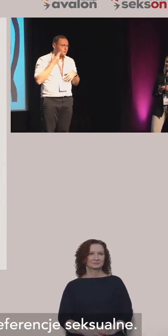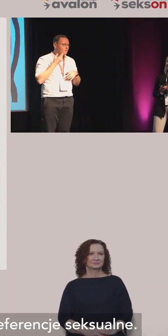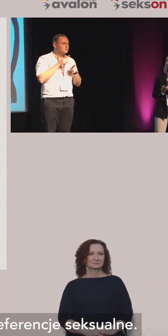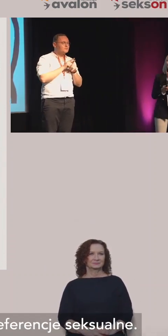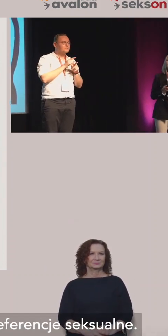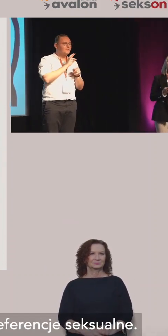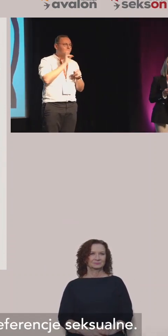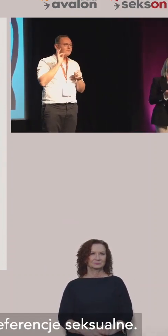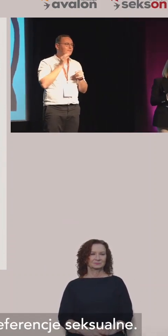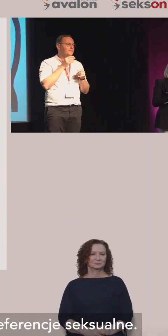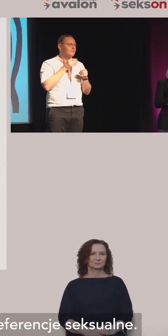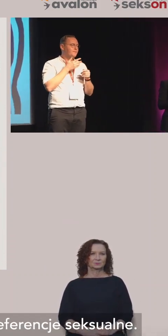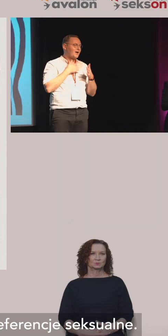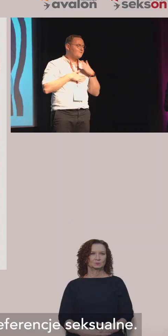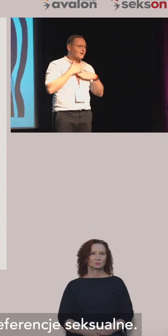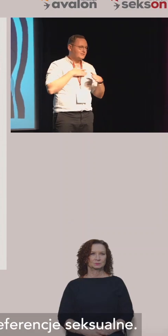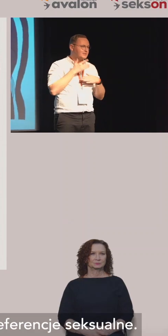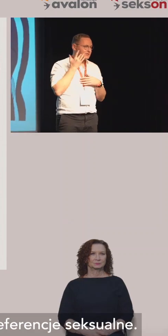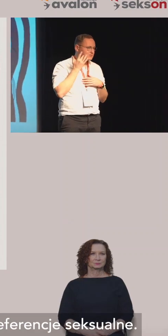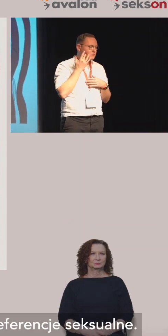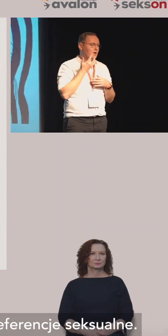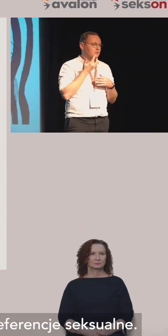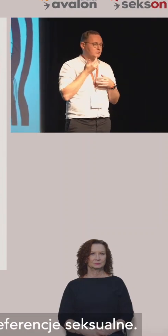też tożsamość płciowa.